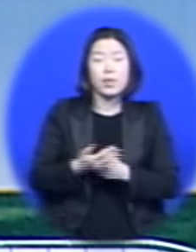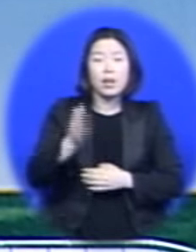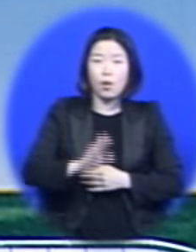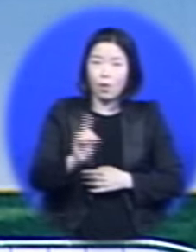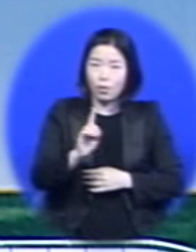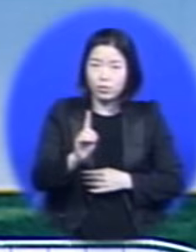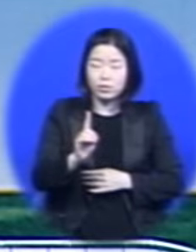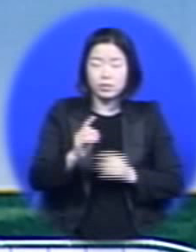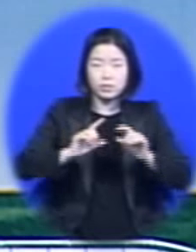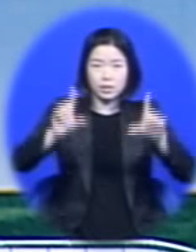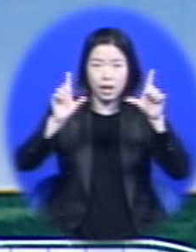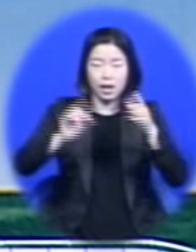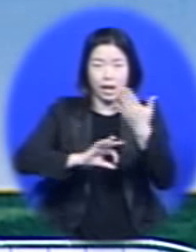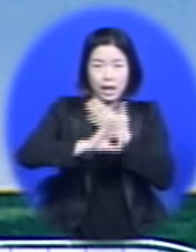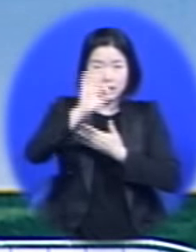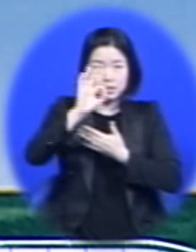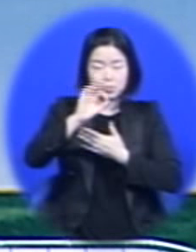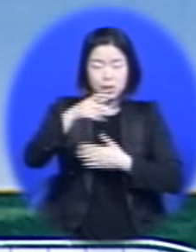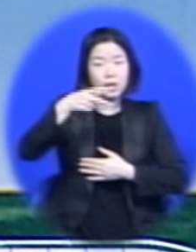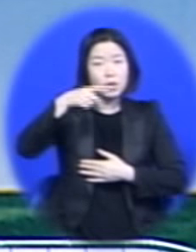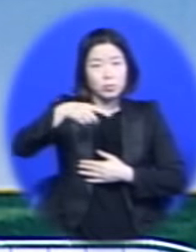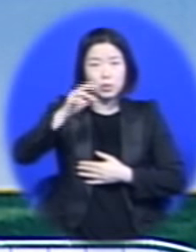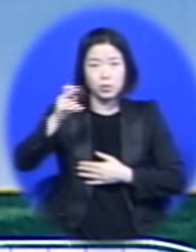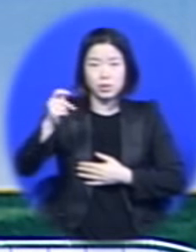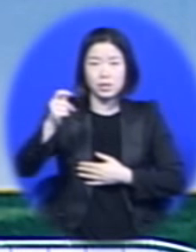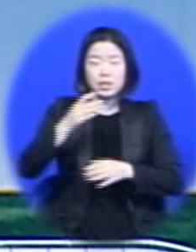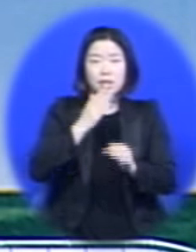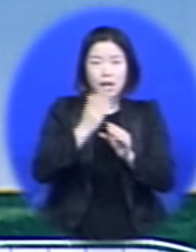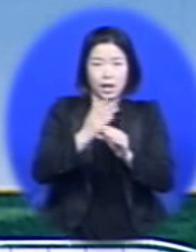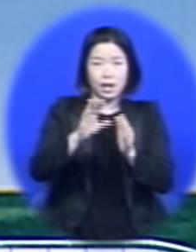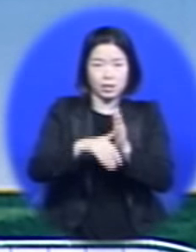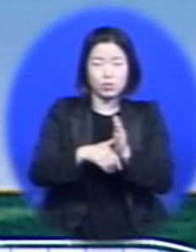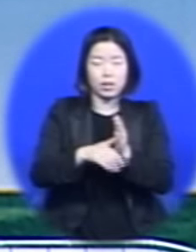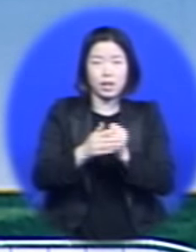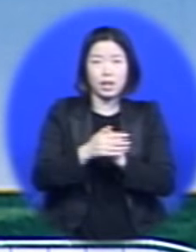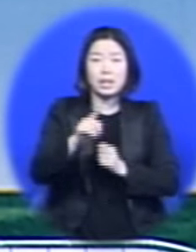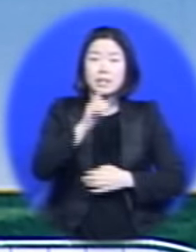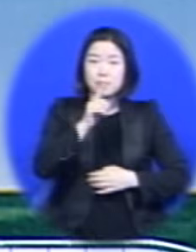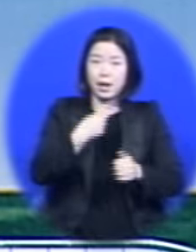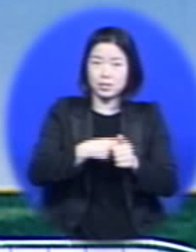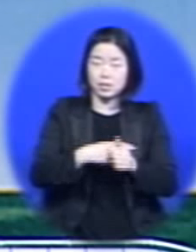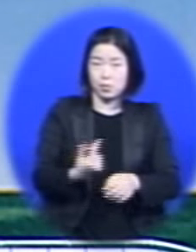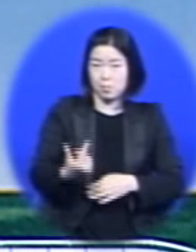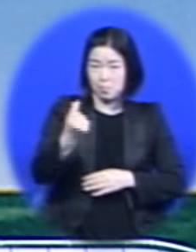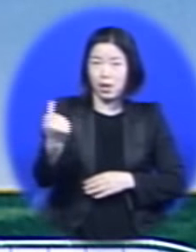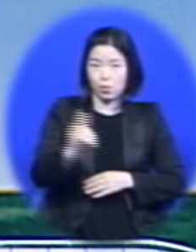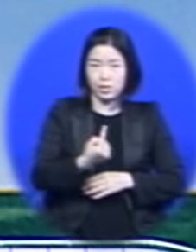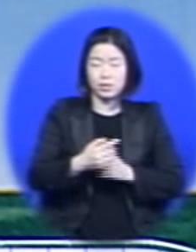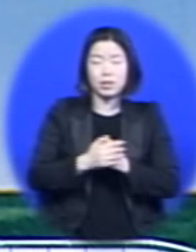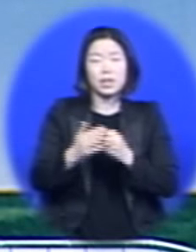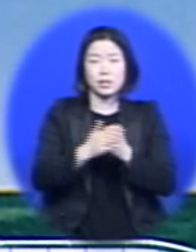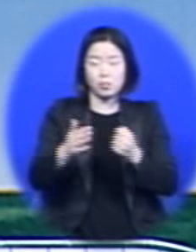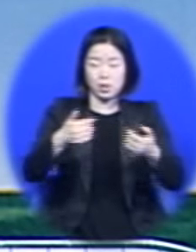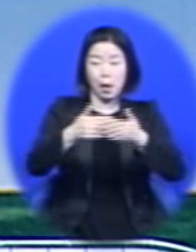날 아침에 큐티를 하는데 이 언어 선생님이 일찍 오신 거예요. 그래서